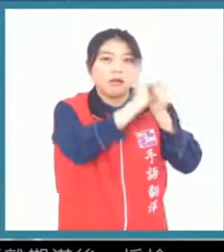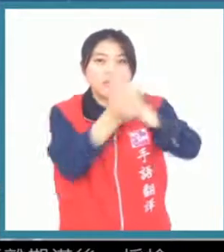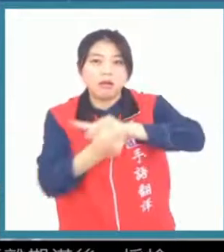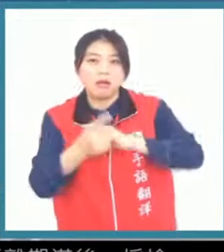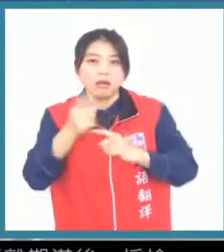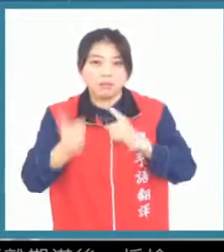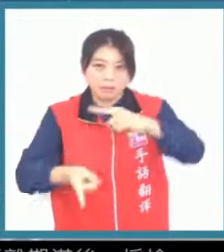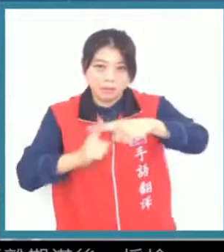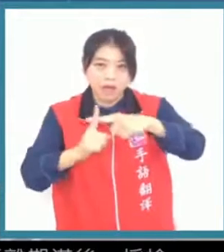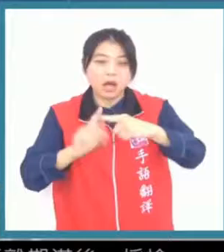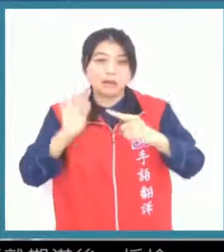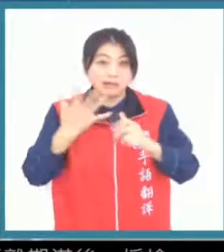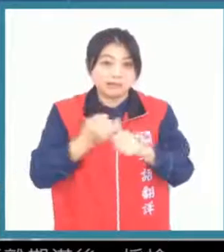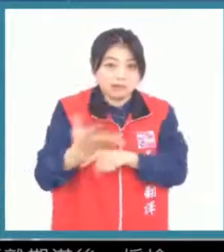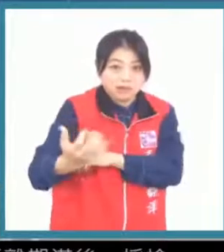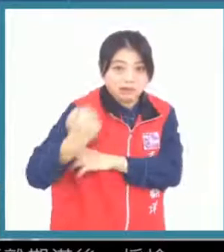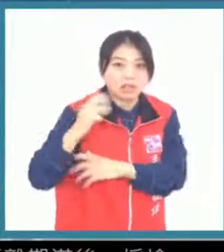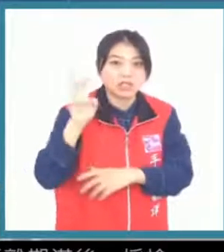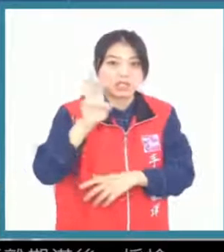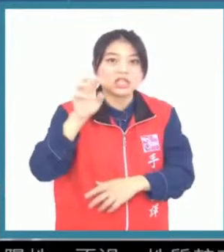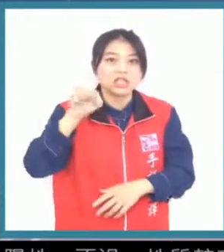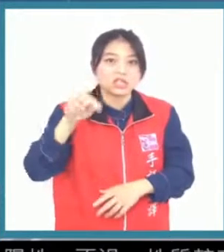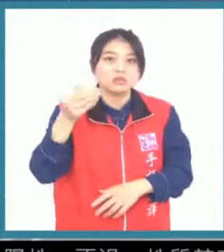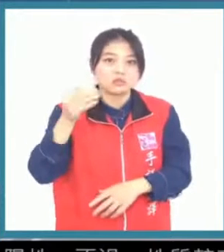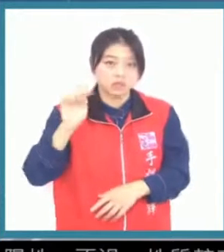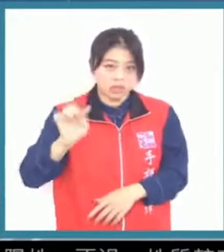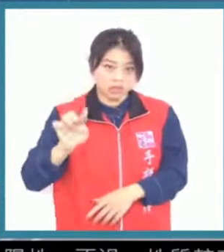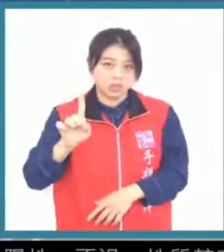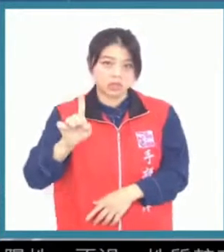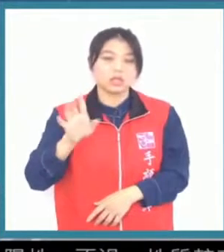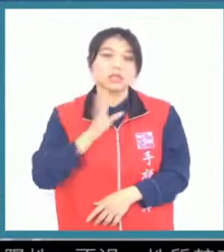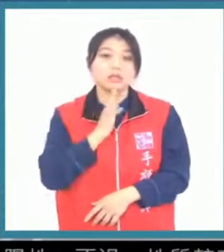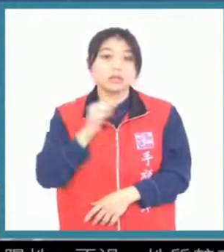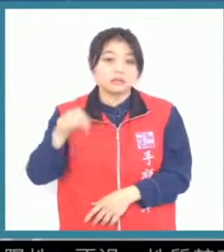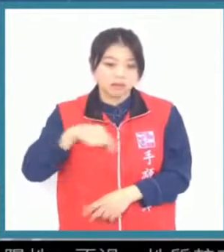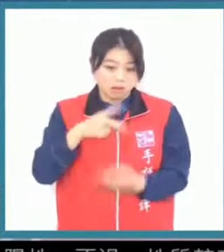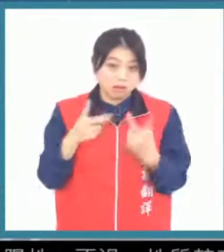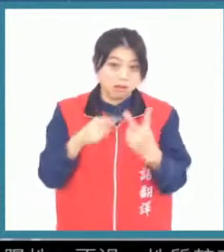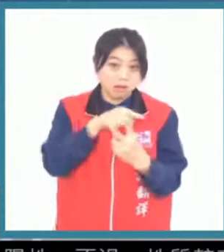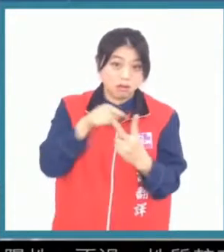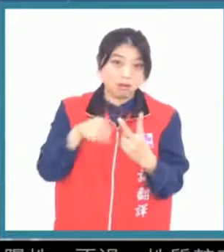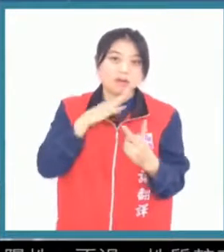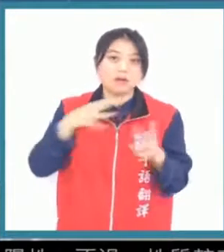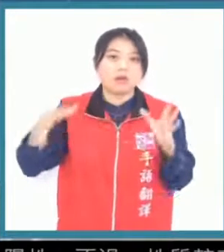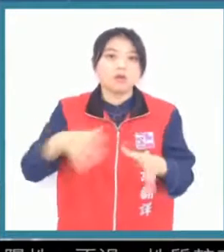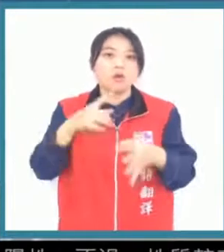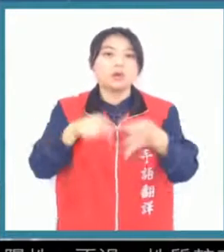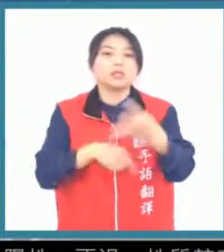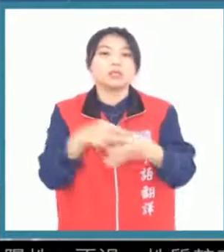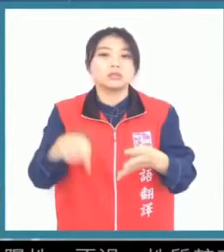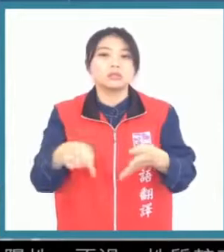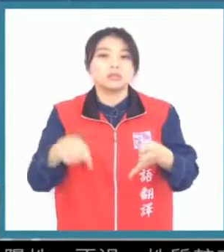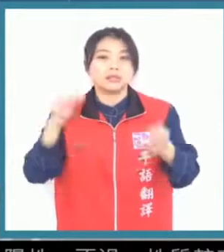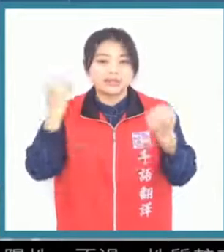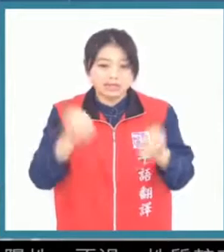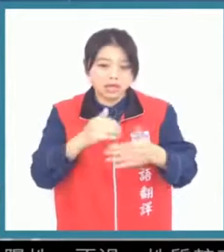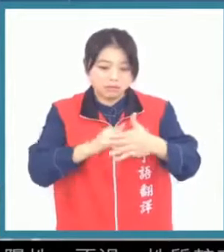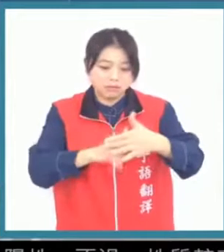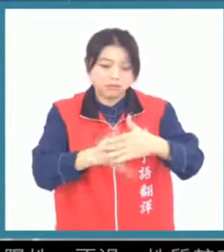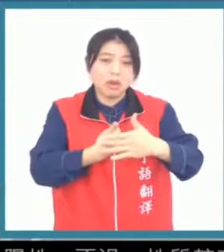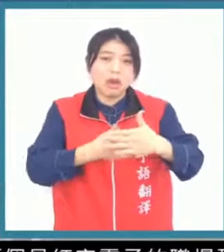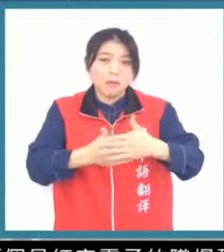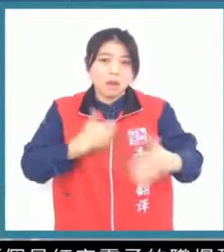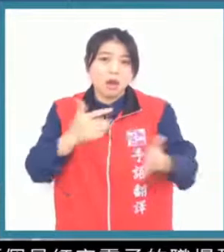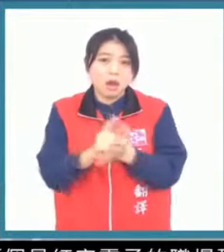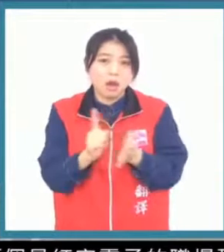是 30.91，这两个是弘智电子的职场，那么采检居隔期满转